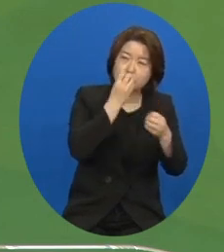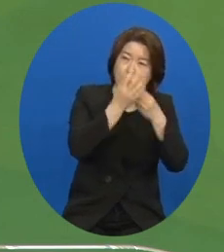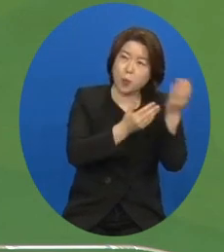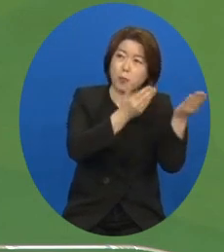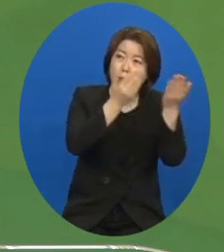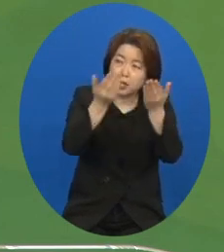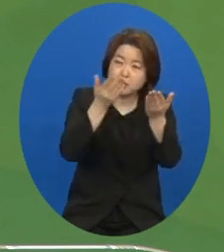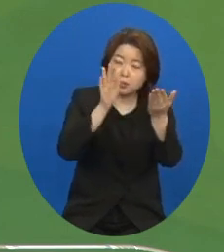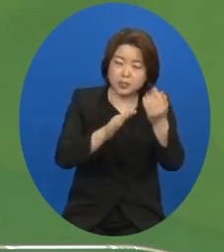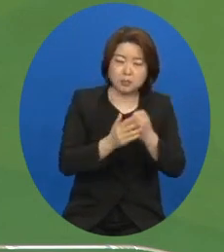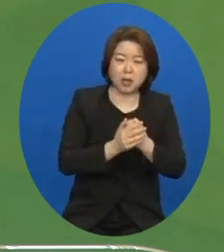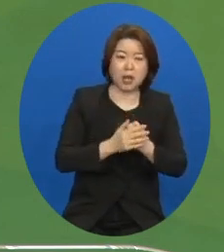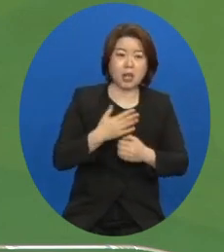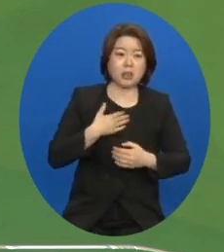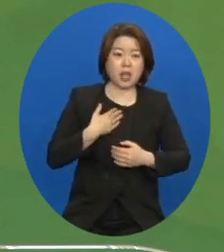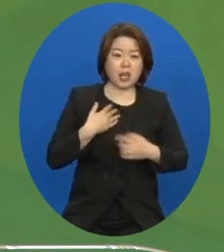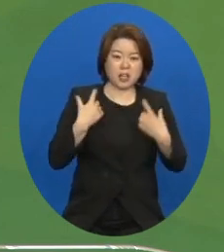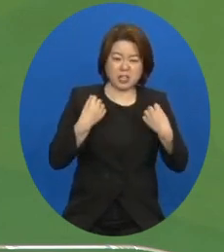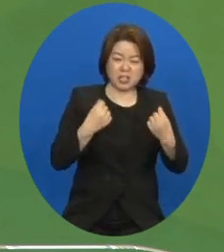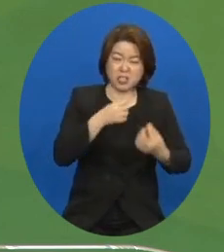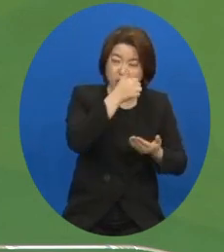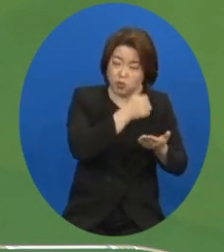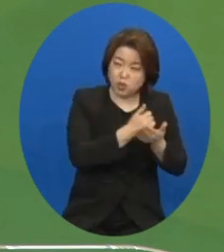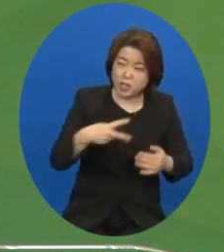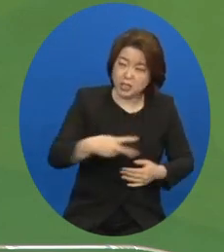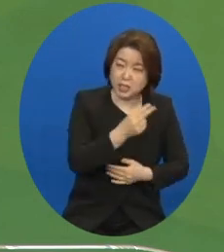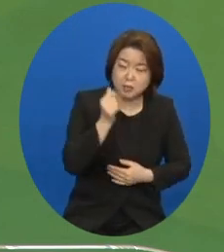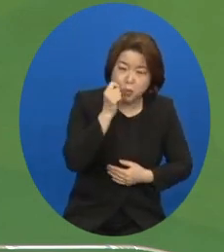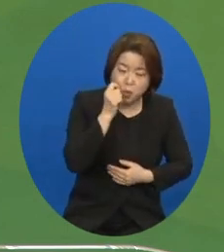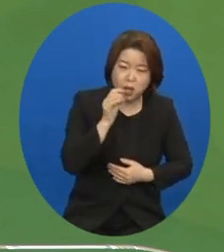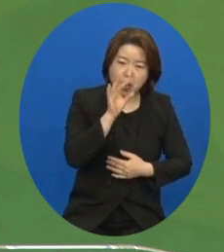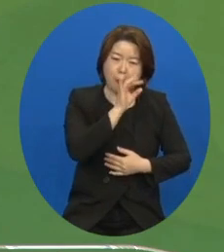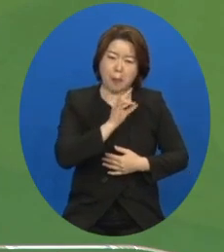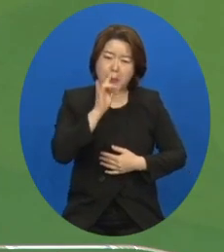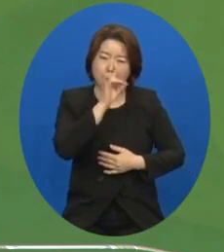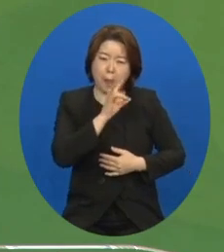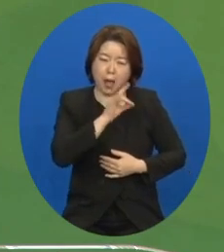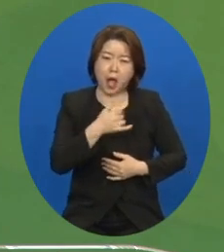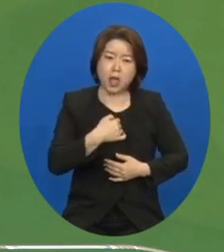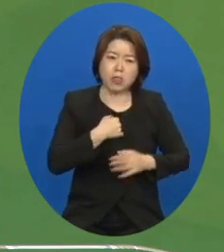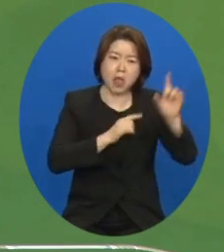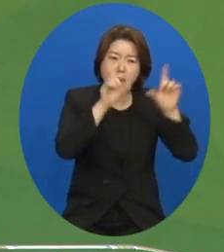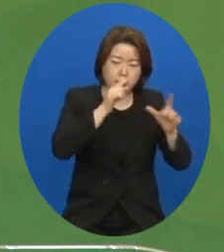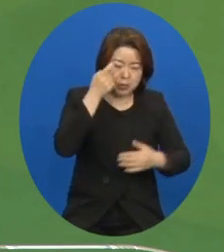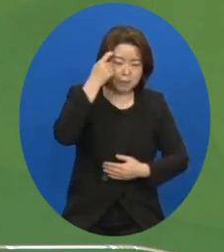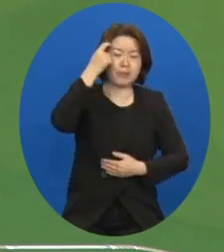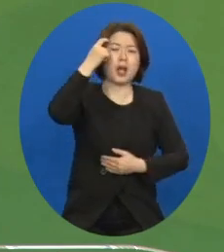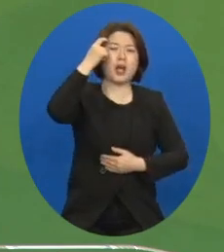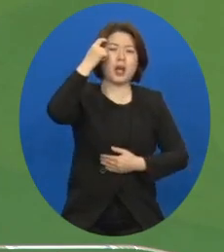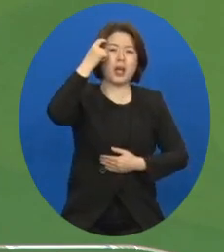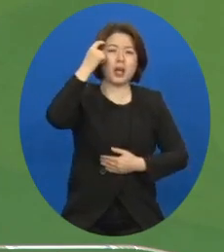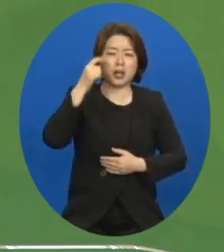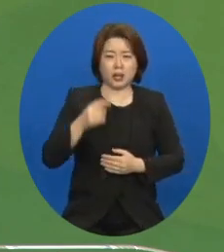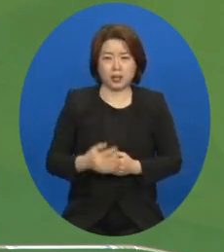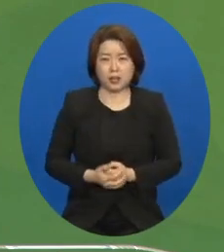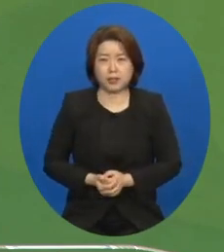끊지 못하며 늘 변명만 하는 제 모습이 떠올랐기 때문입니다.